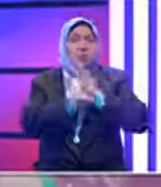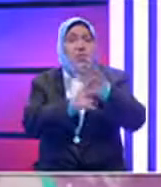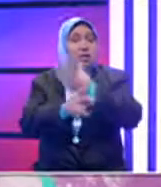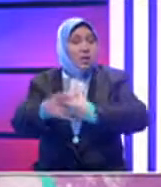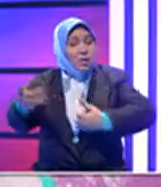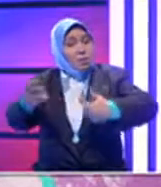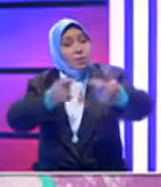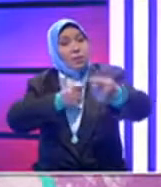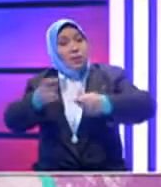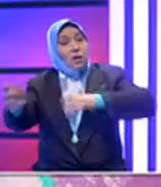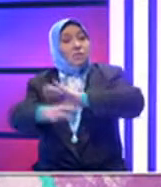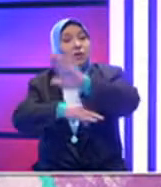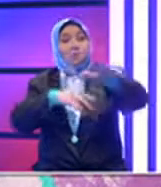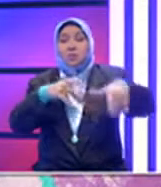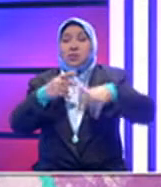alhamdulillahirobbilalamin